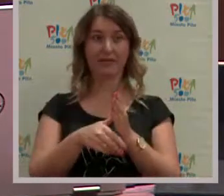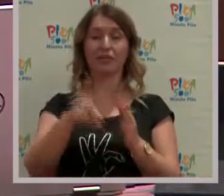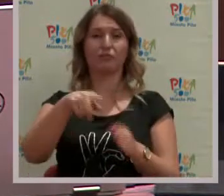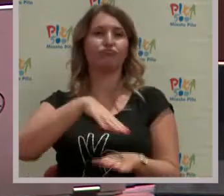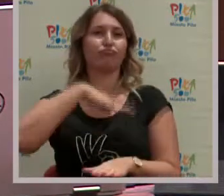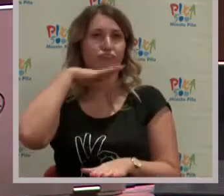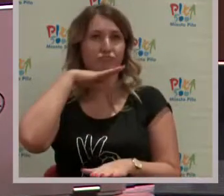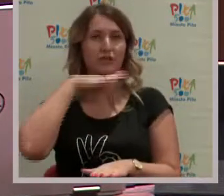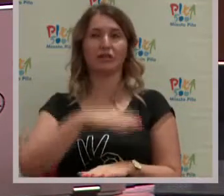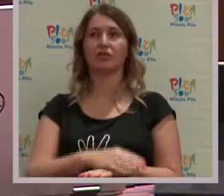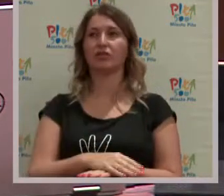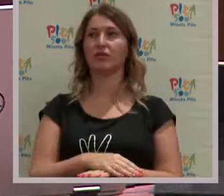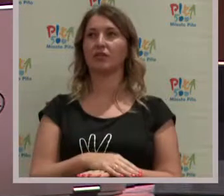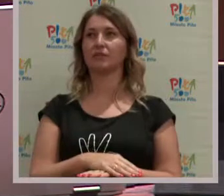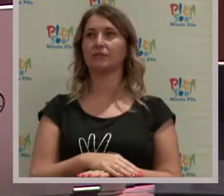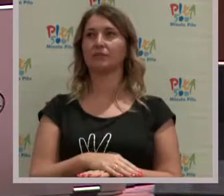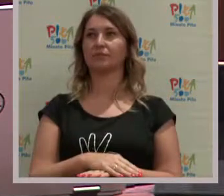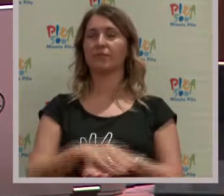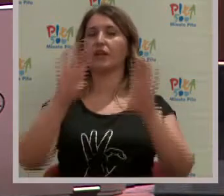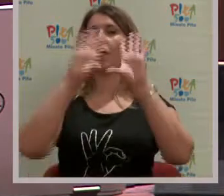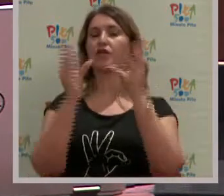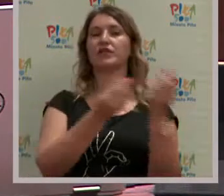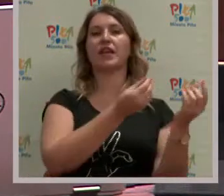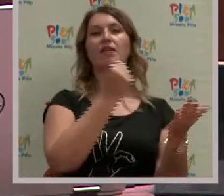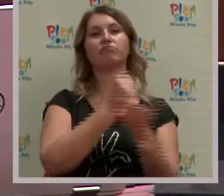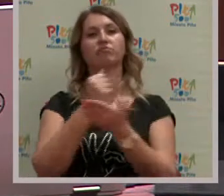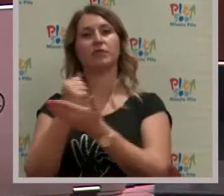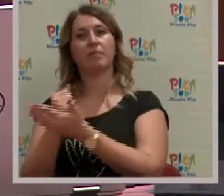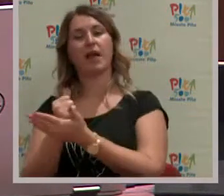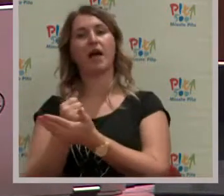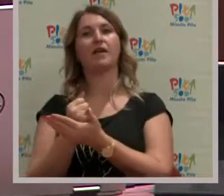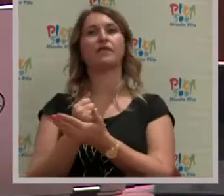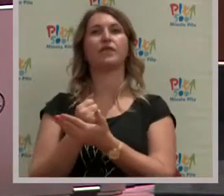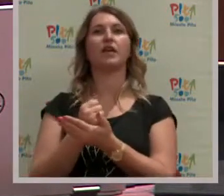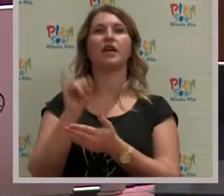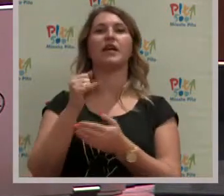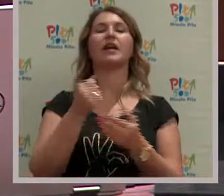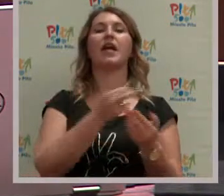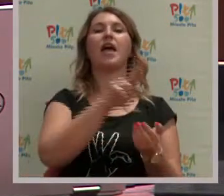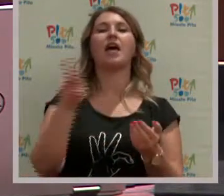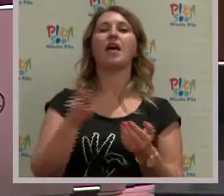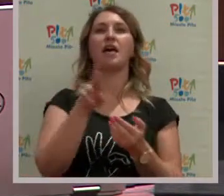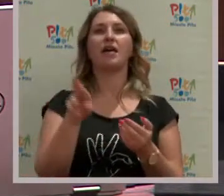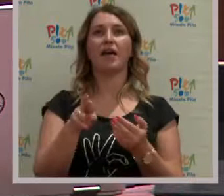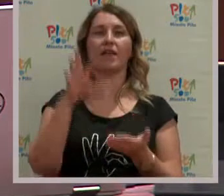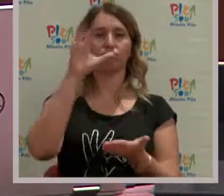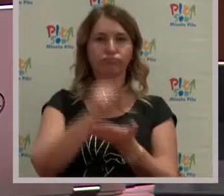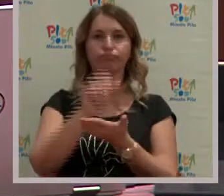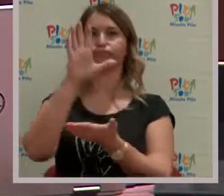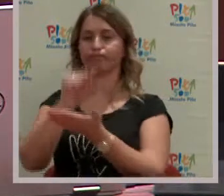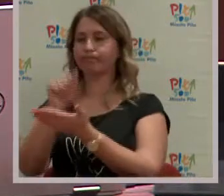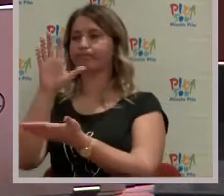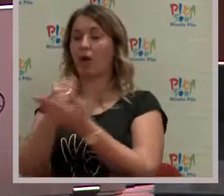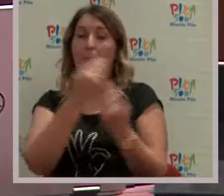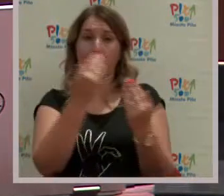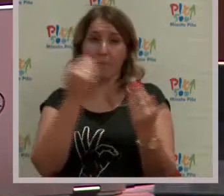aby wszystkie sprawy którymi Rada w ramach swoich kompetencji powinna się zająć przed